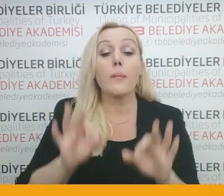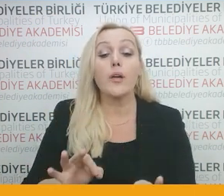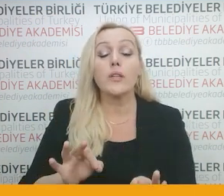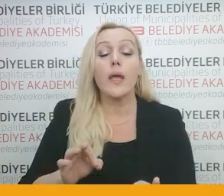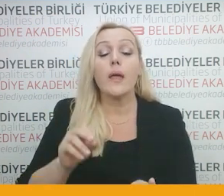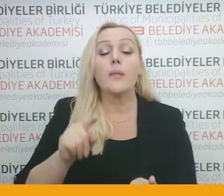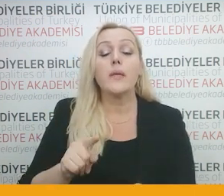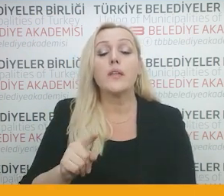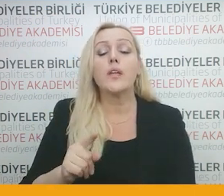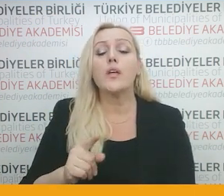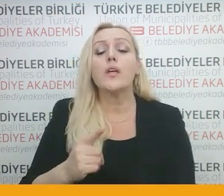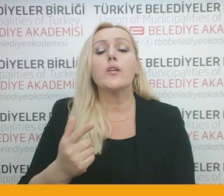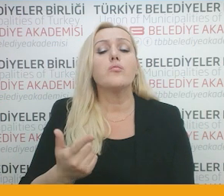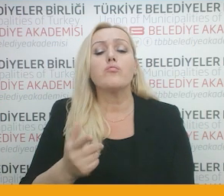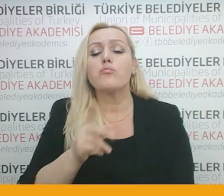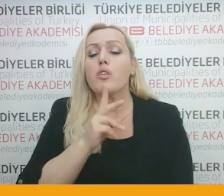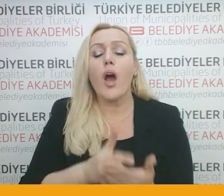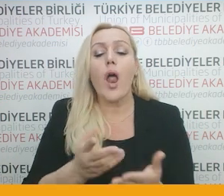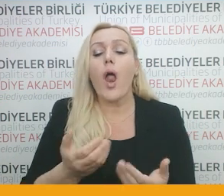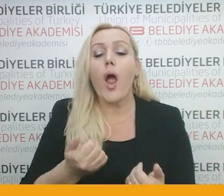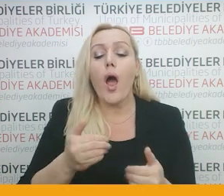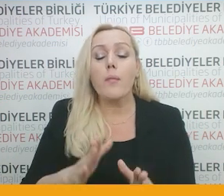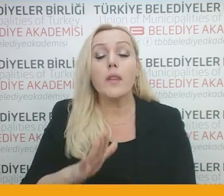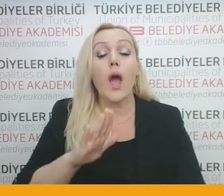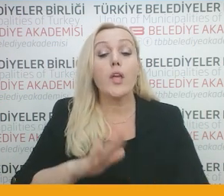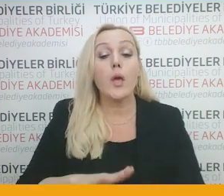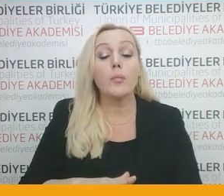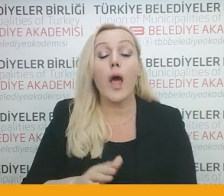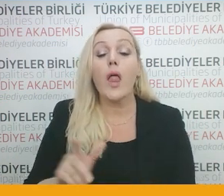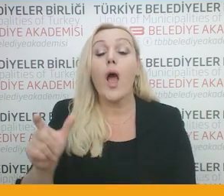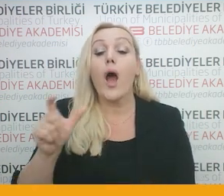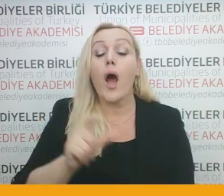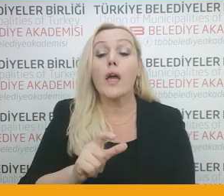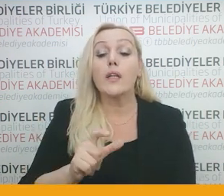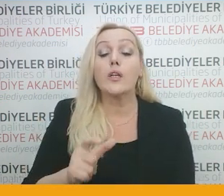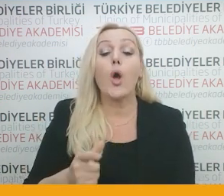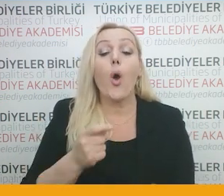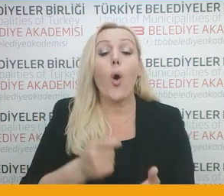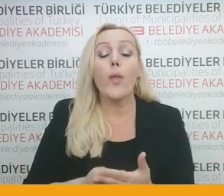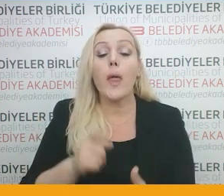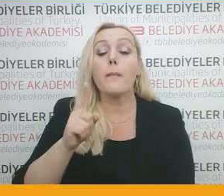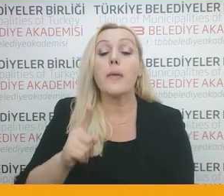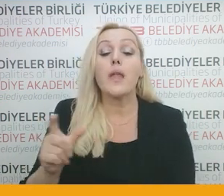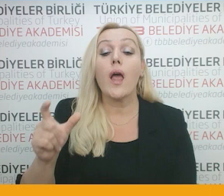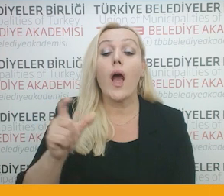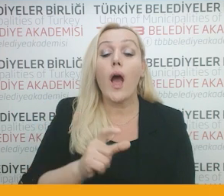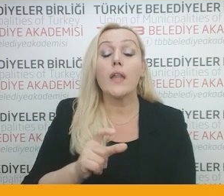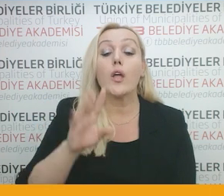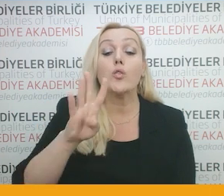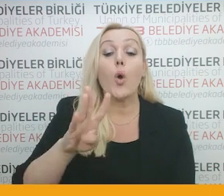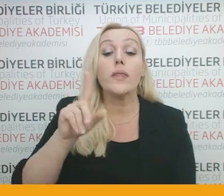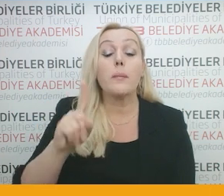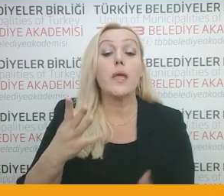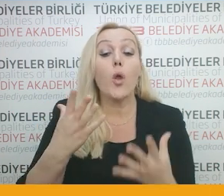bir hüküm almaya gerek kalmaksızın ilgilerine yapılan her türlü aylık ödenek zam tazminat dahil bir aylık net ödemenin 1/4 oranında